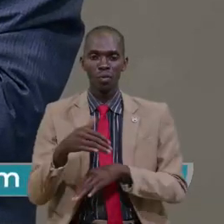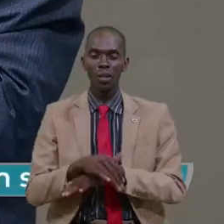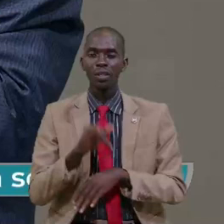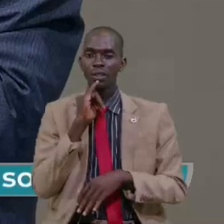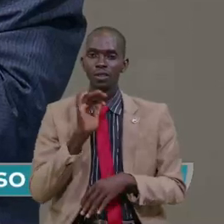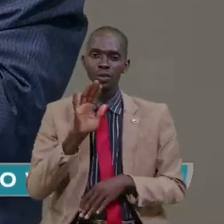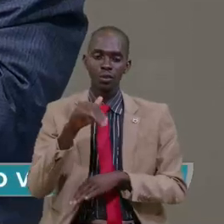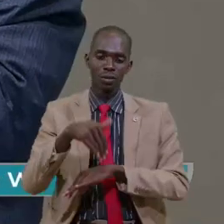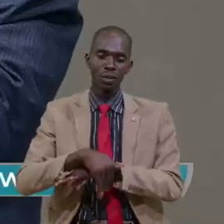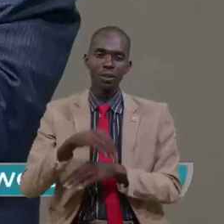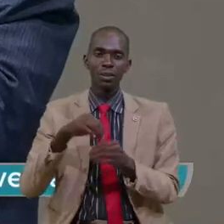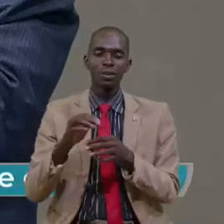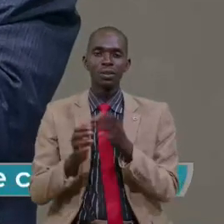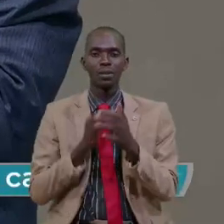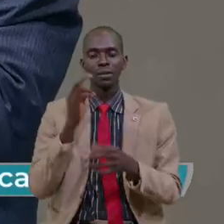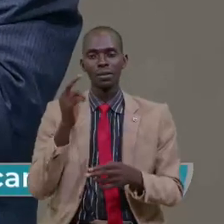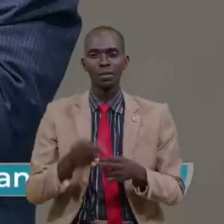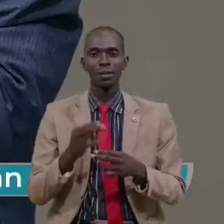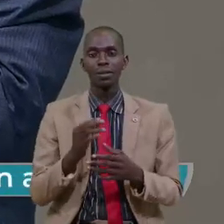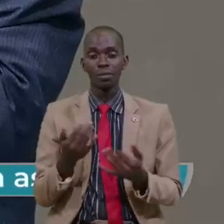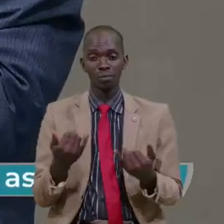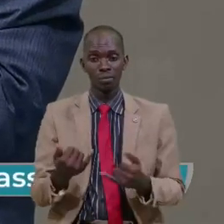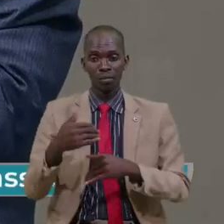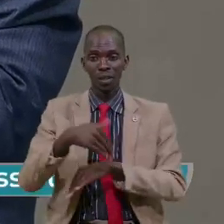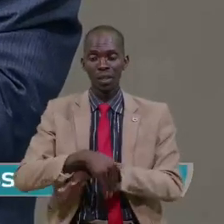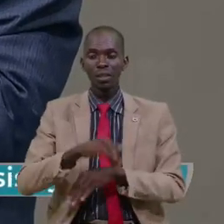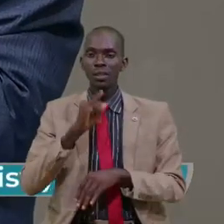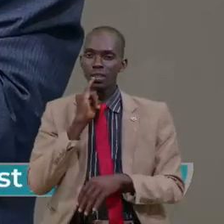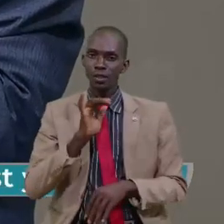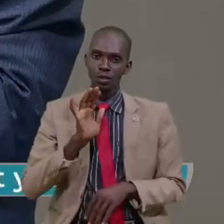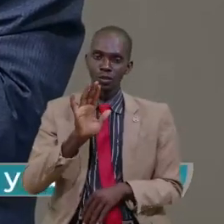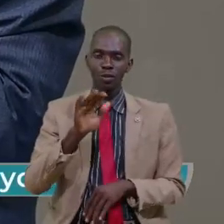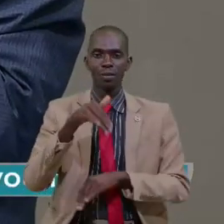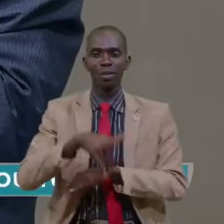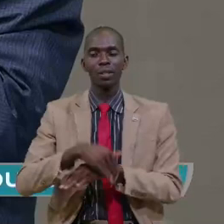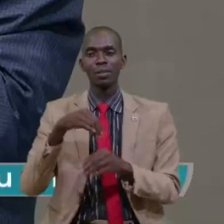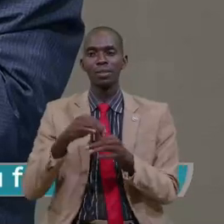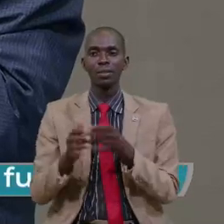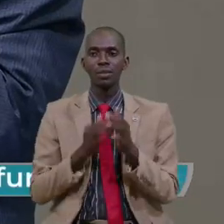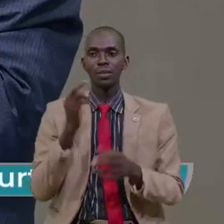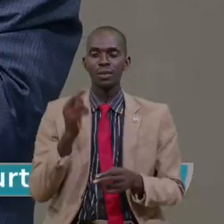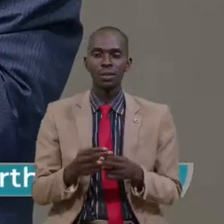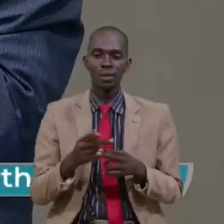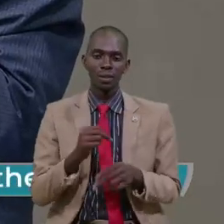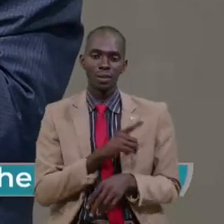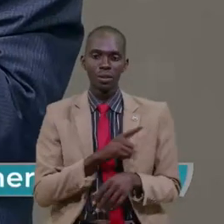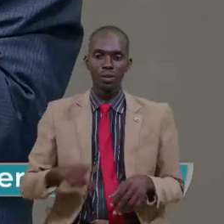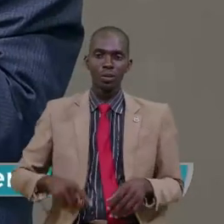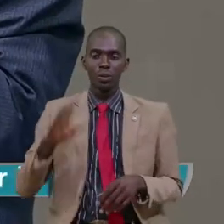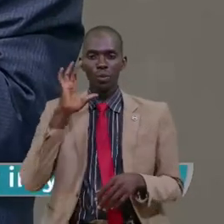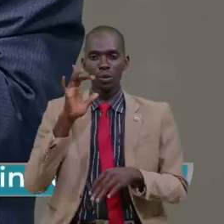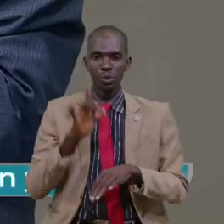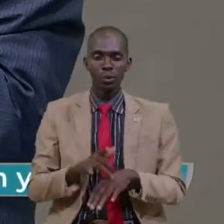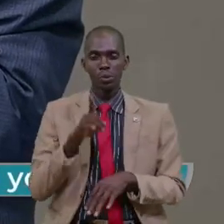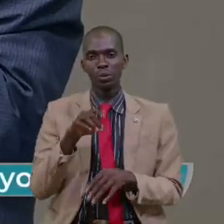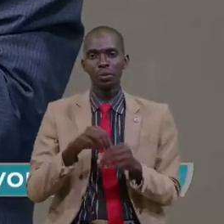Ce soir, c'est votre soirée. Ce soir, c'est votre soirée. Le Seigneur